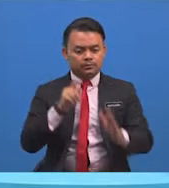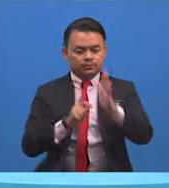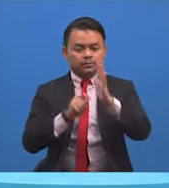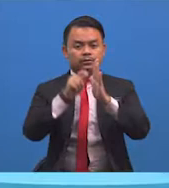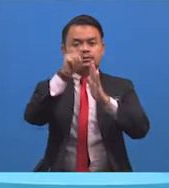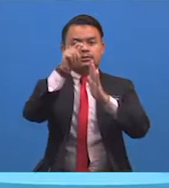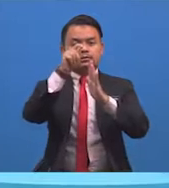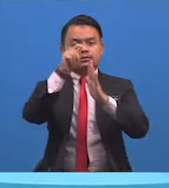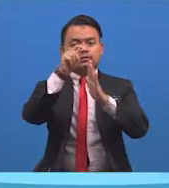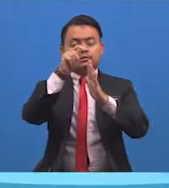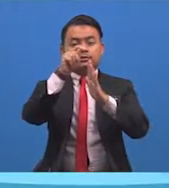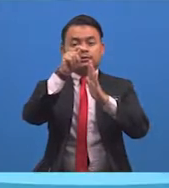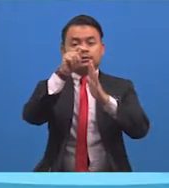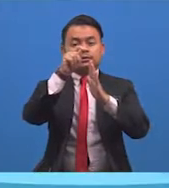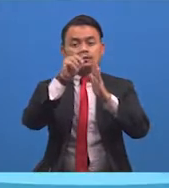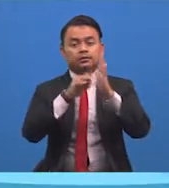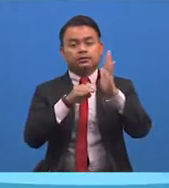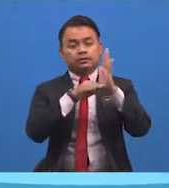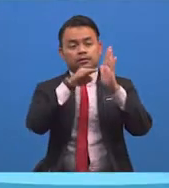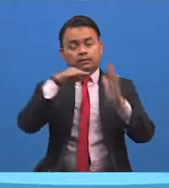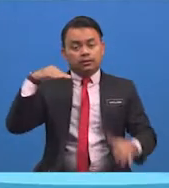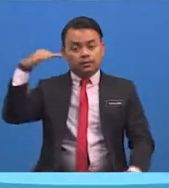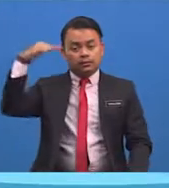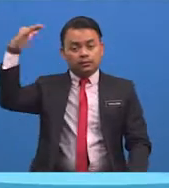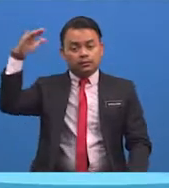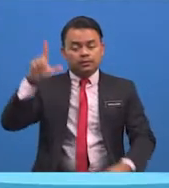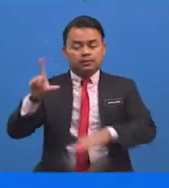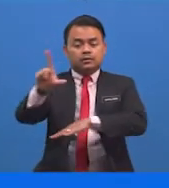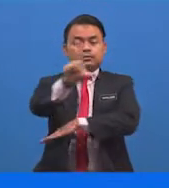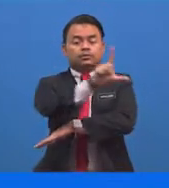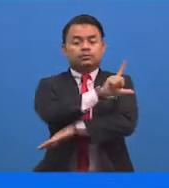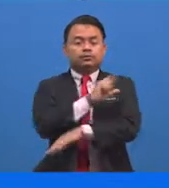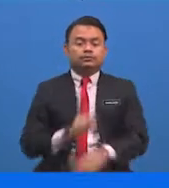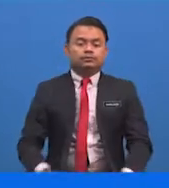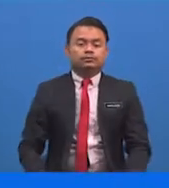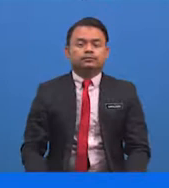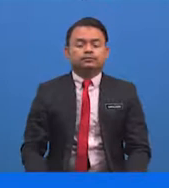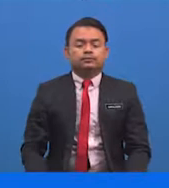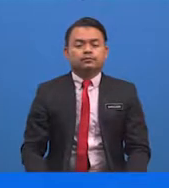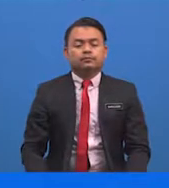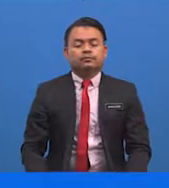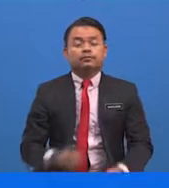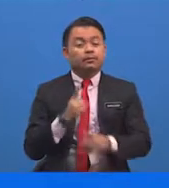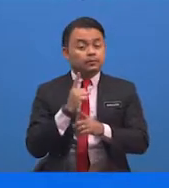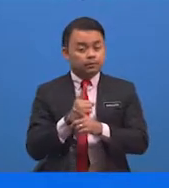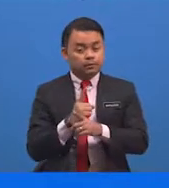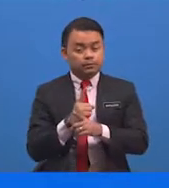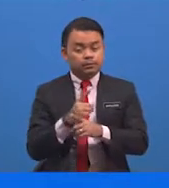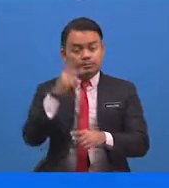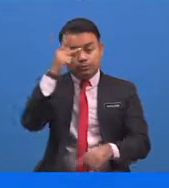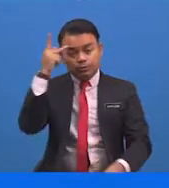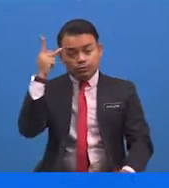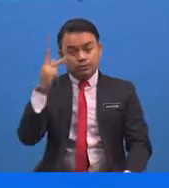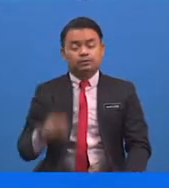Murid-murid, apakah punca peningkatan aras laut ini? Ya, betul tu. Peningkatan